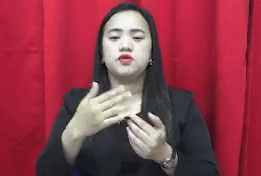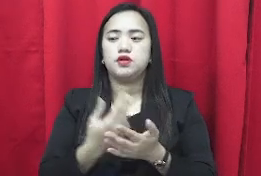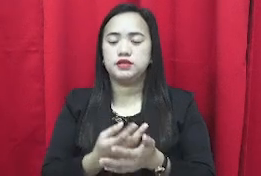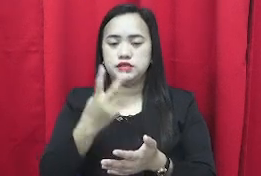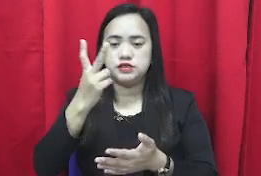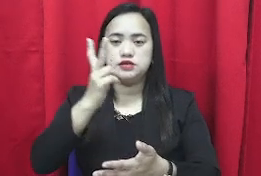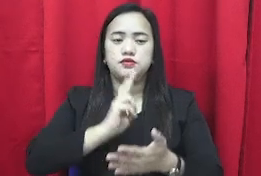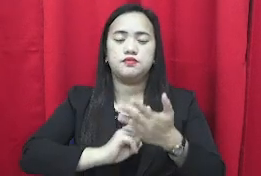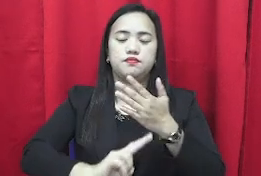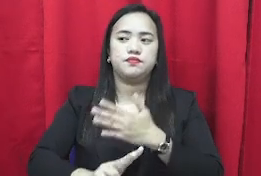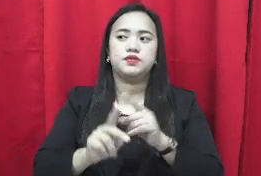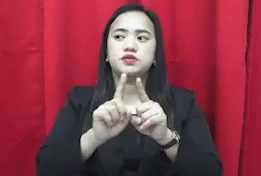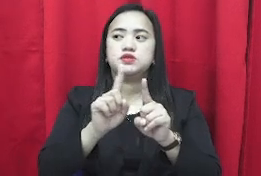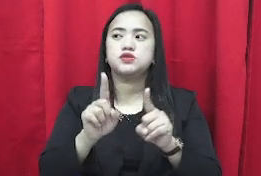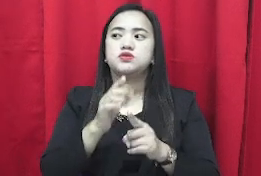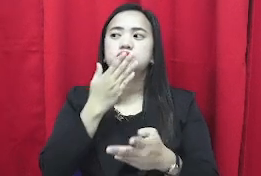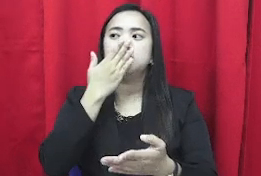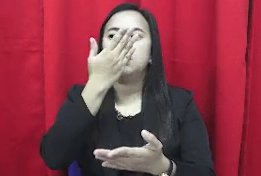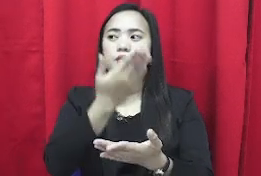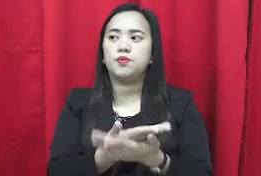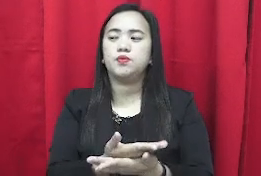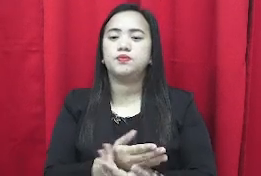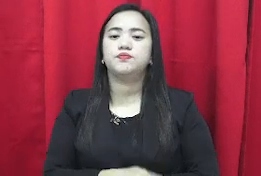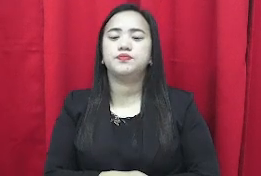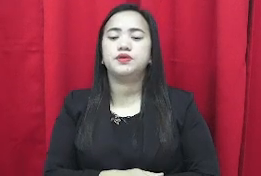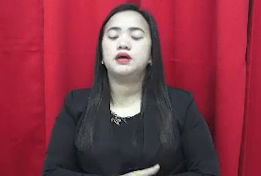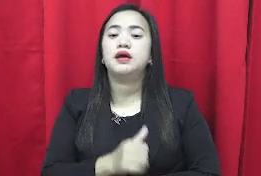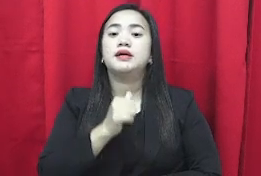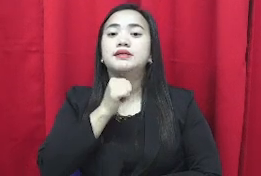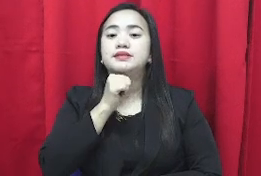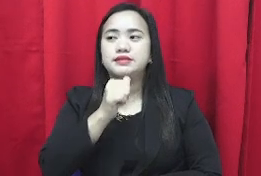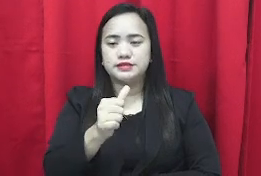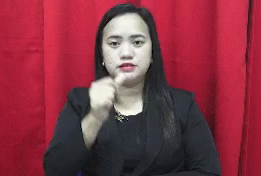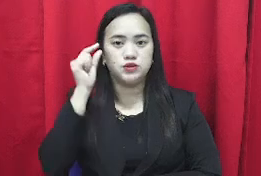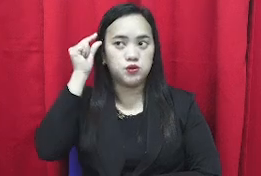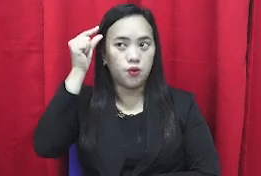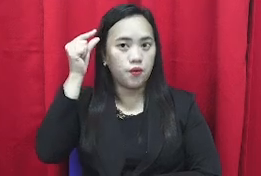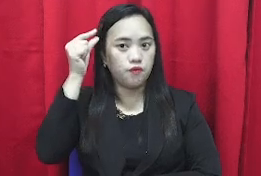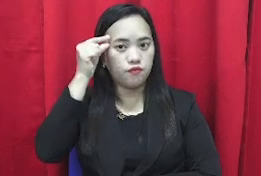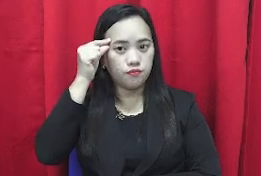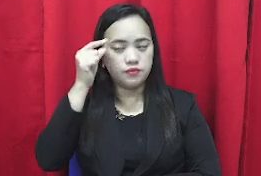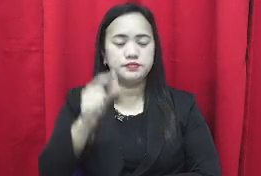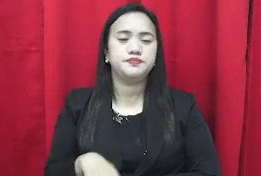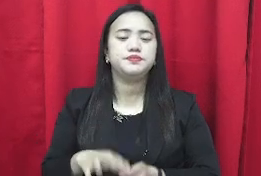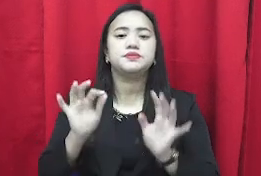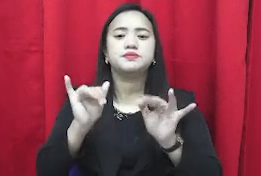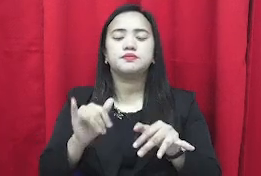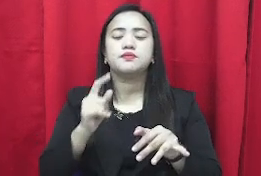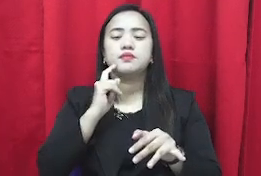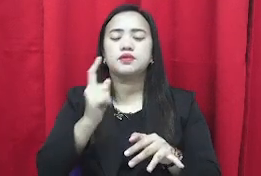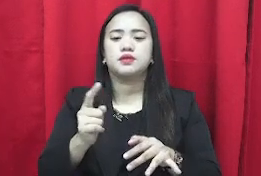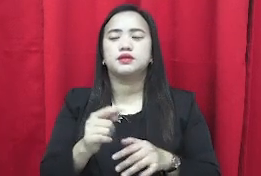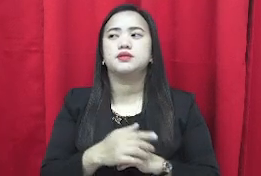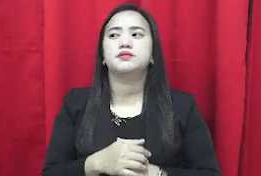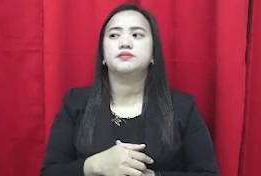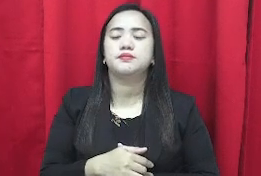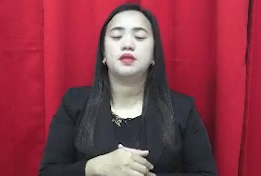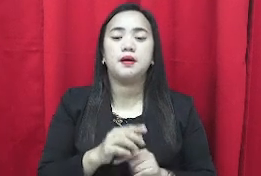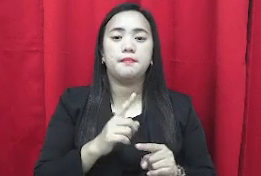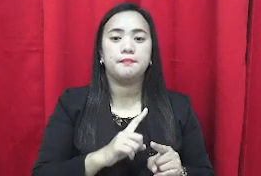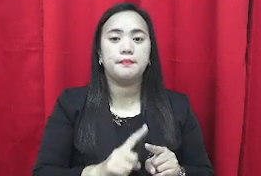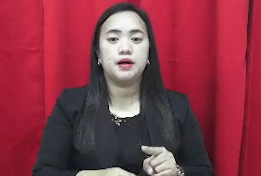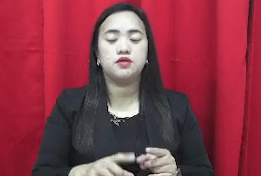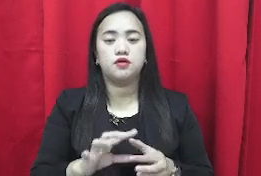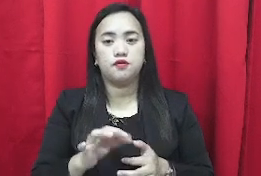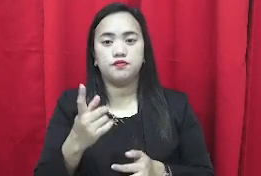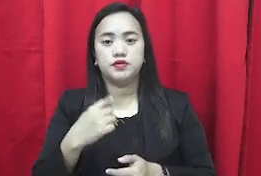talata as a good soldier not of the government Sabi ko nga sa staying Alive not of the government but of the